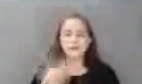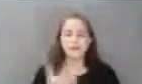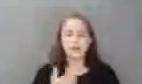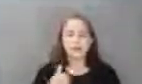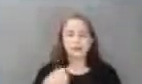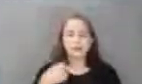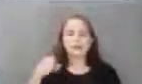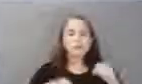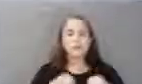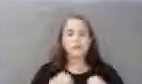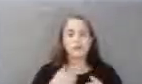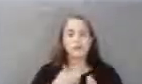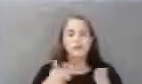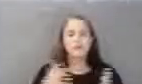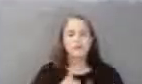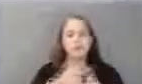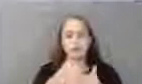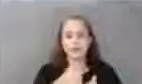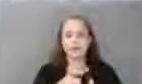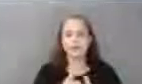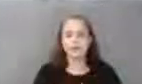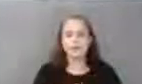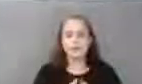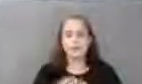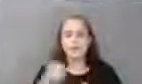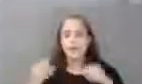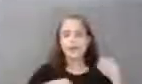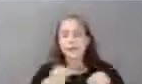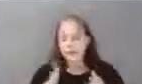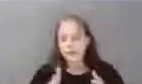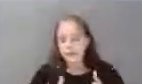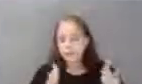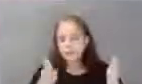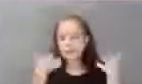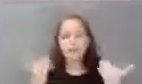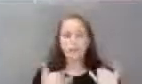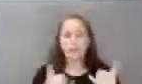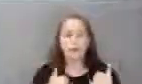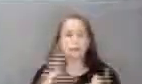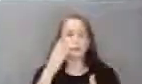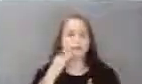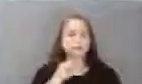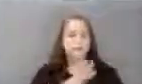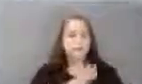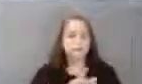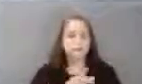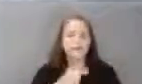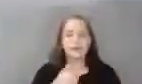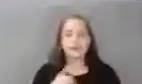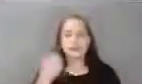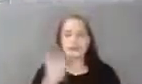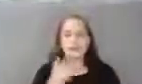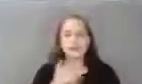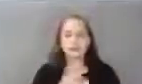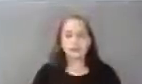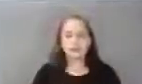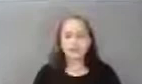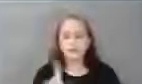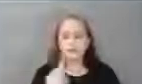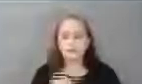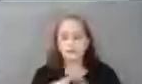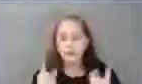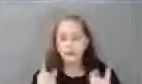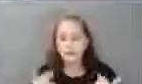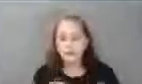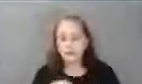MRT 7 station dyan sa may North Avenue going dito sa may circle. So the good thing